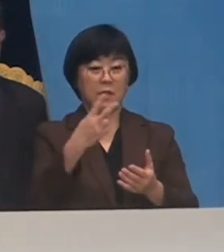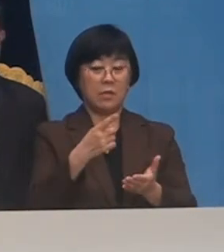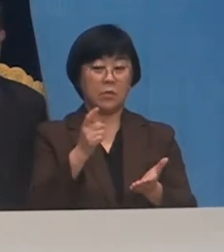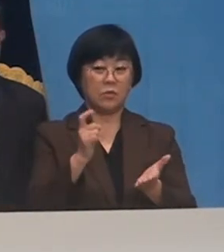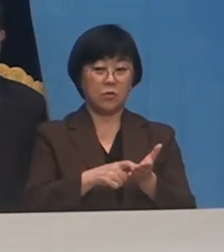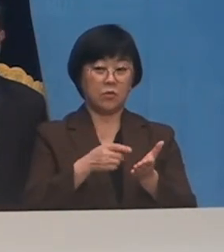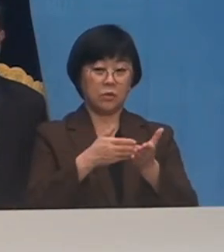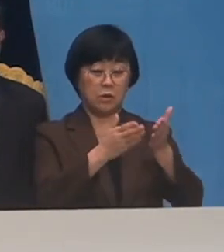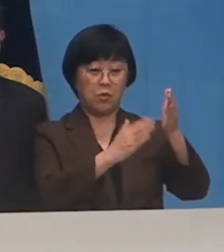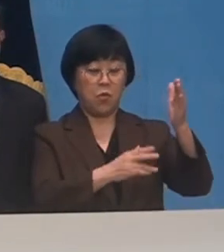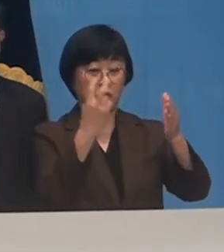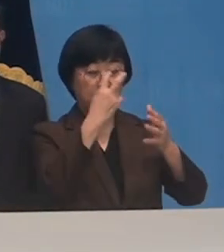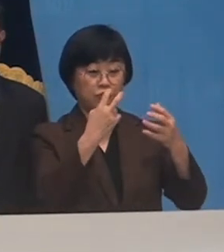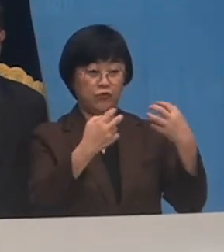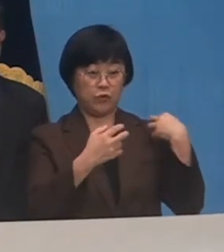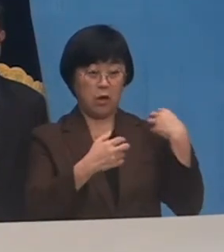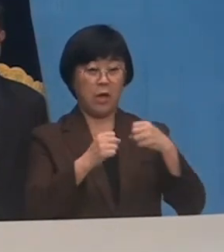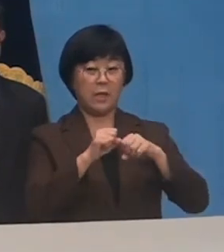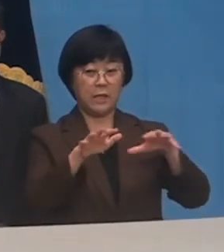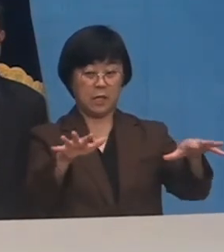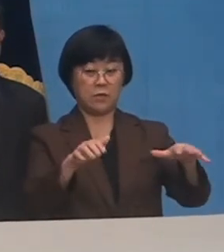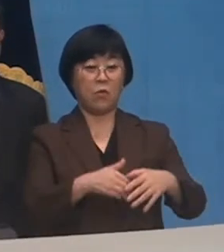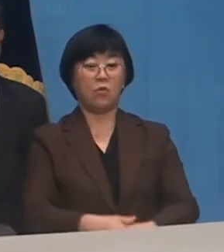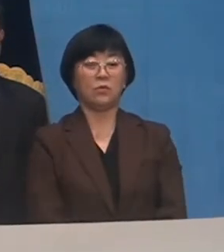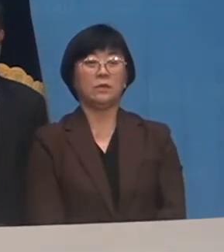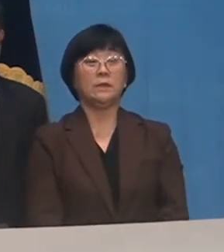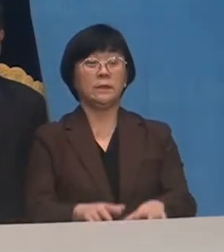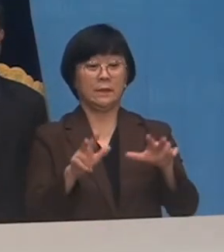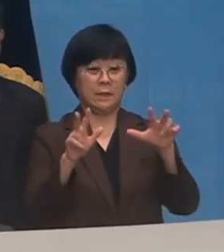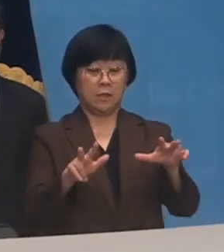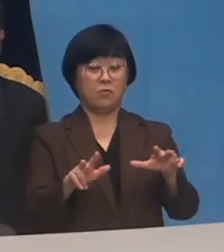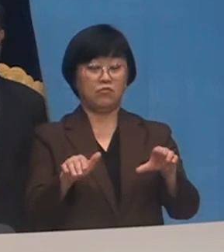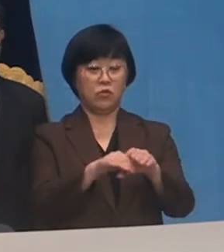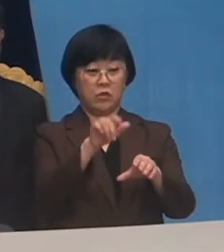촉구드리겠습니다. 공수처 당장 해체하시고